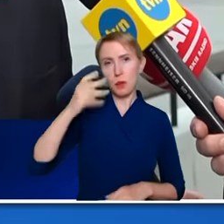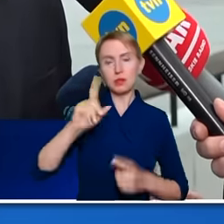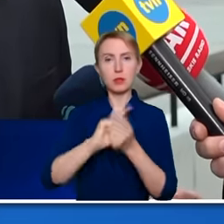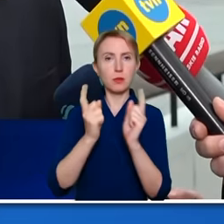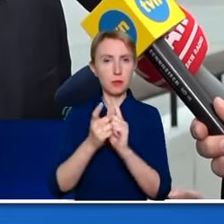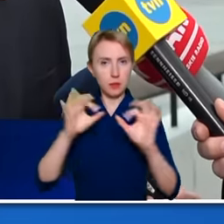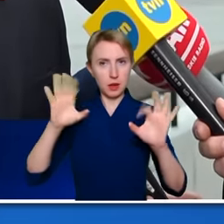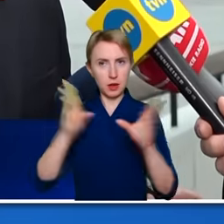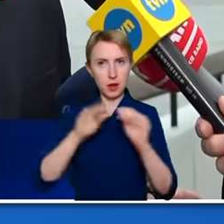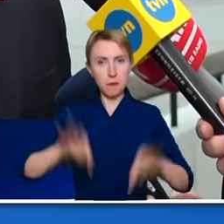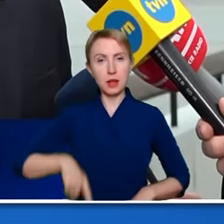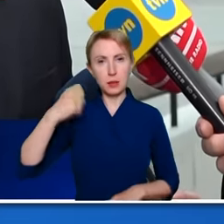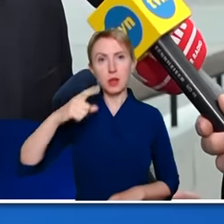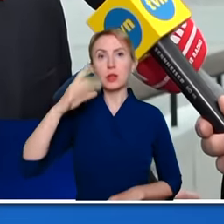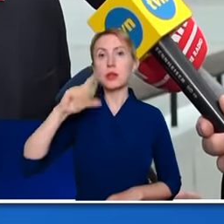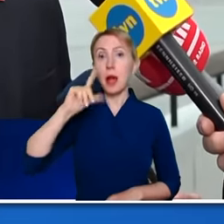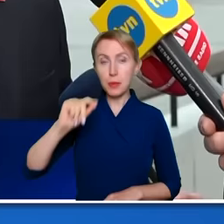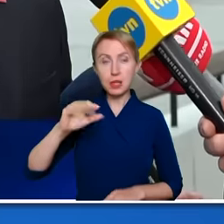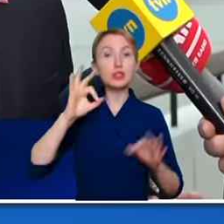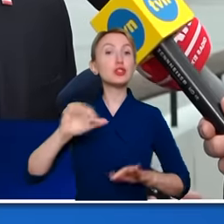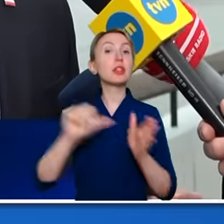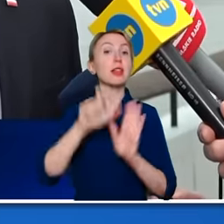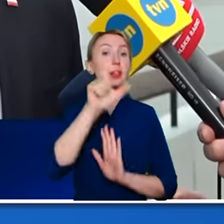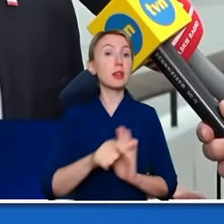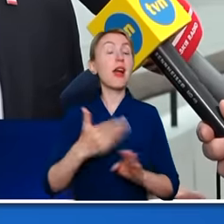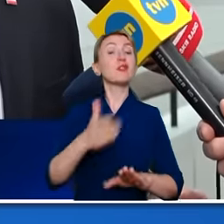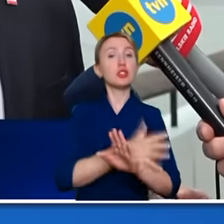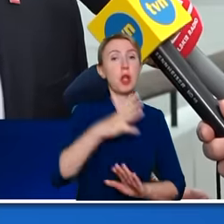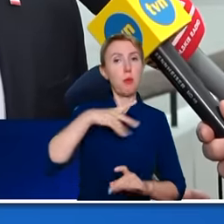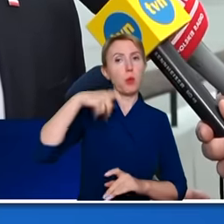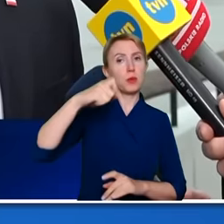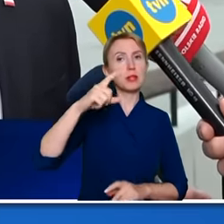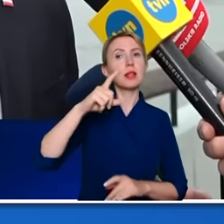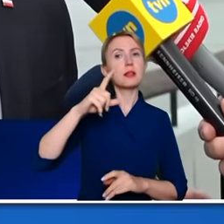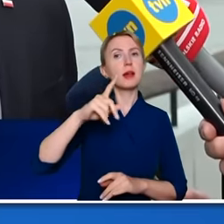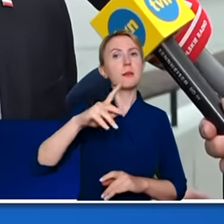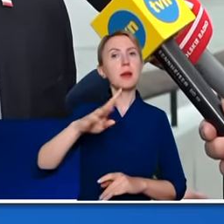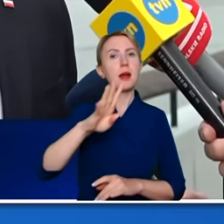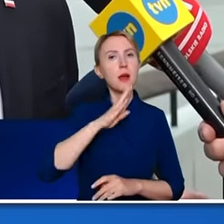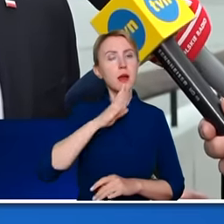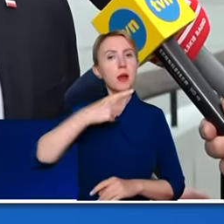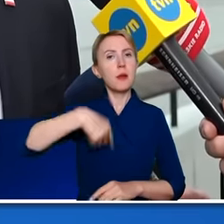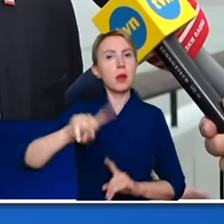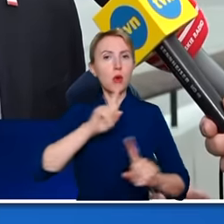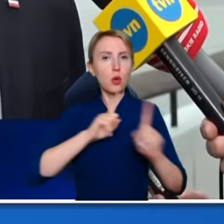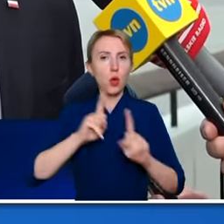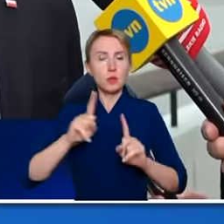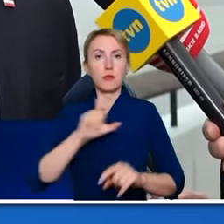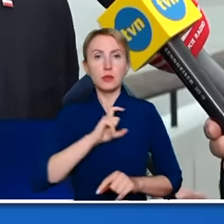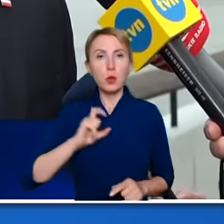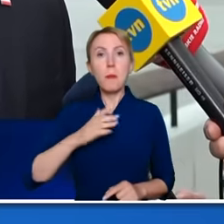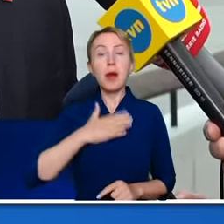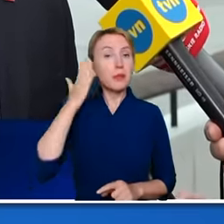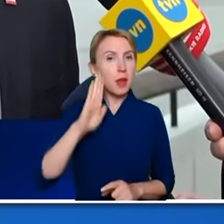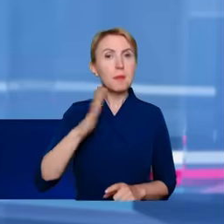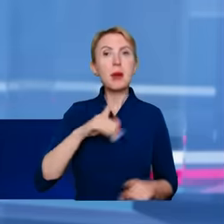panem prezydentem Donaldem Trumpem, dziś kandydatem, a byłym prezydentem Stanów Zjednoczonych. My rozmawiamy w studio. Mam nadzieję, że mamy